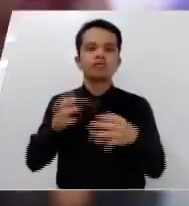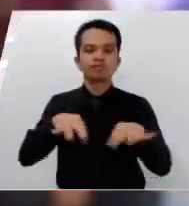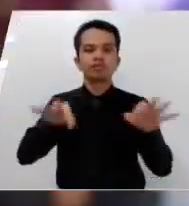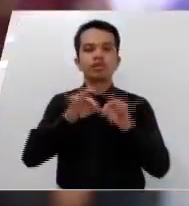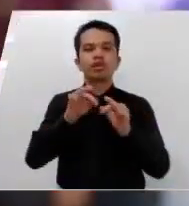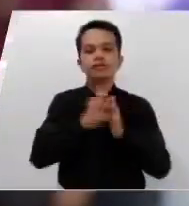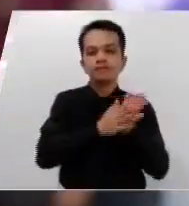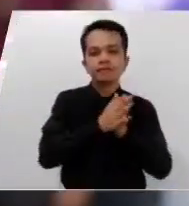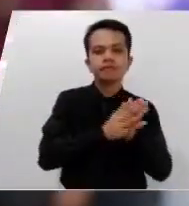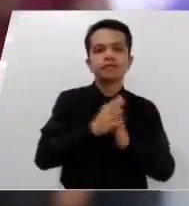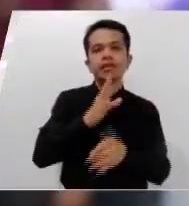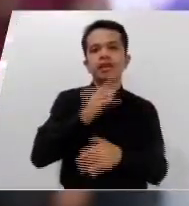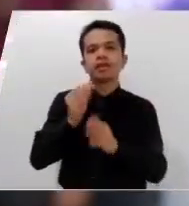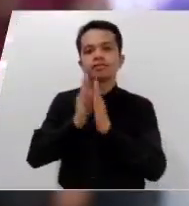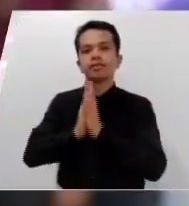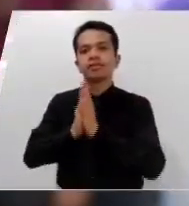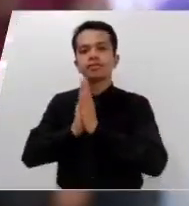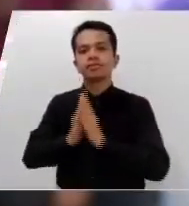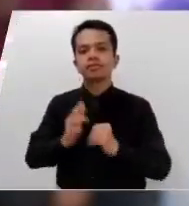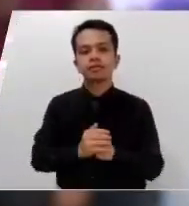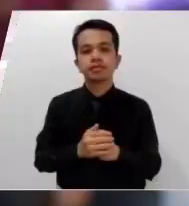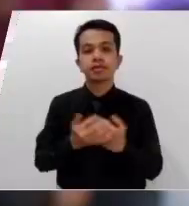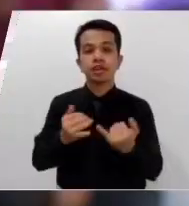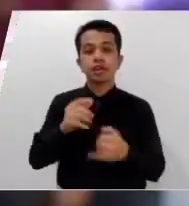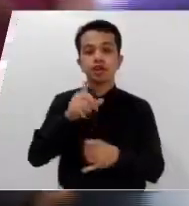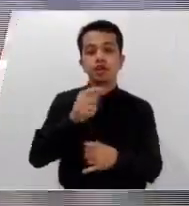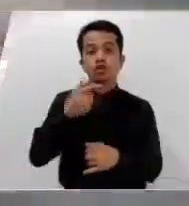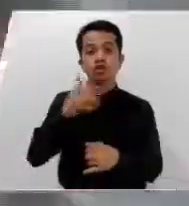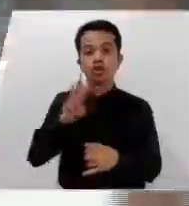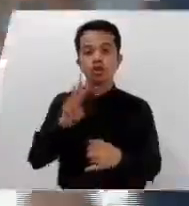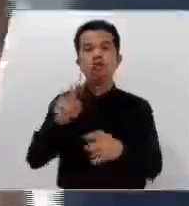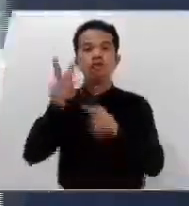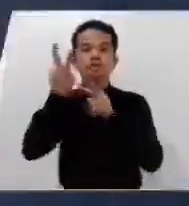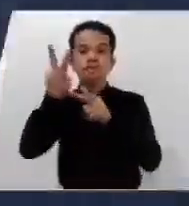panalangin. Haharap din sa 2024 na puno ng pag-asa.